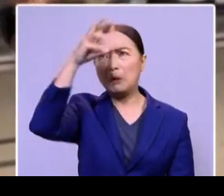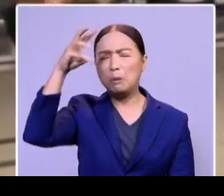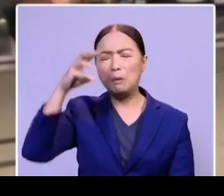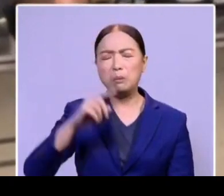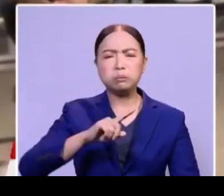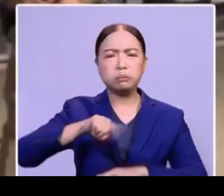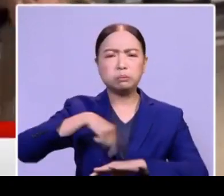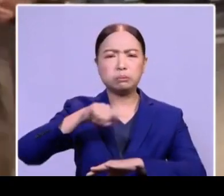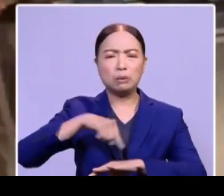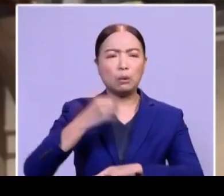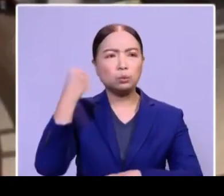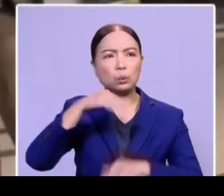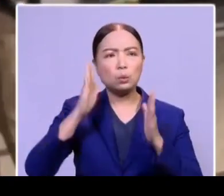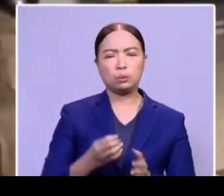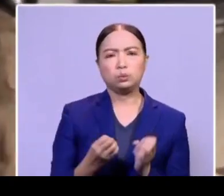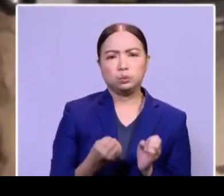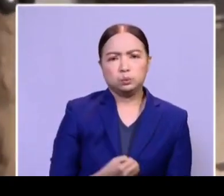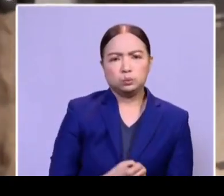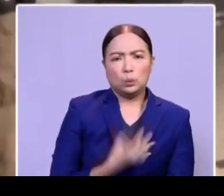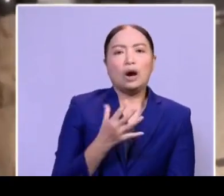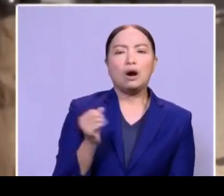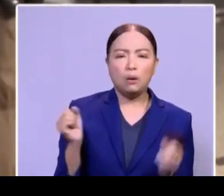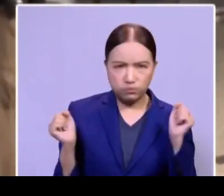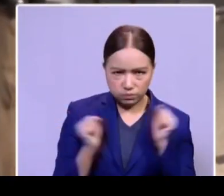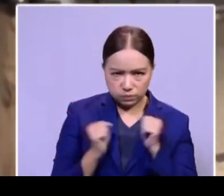คือทุกคนก็ตกใจกลัวกัน